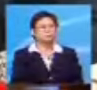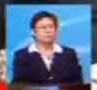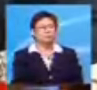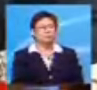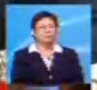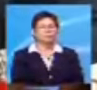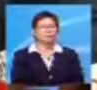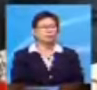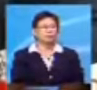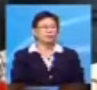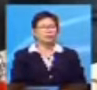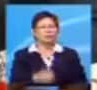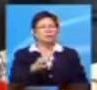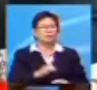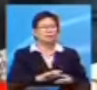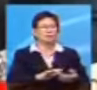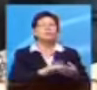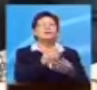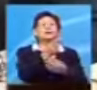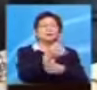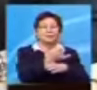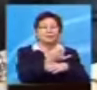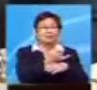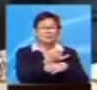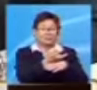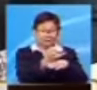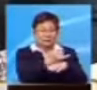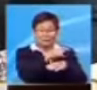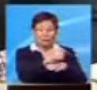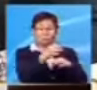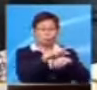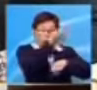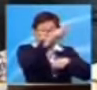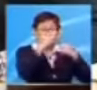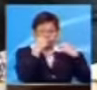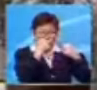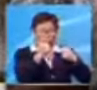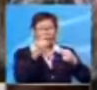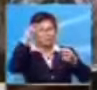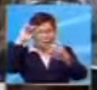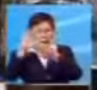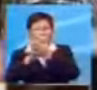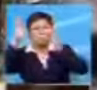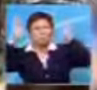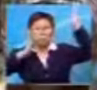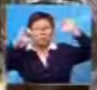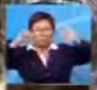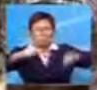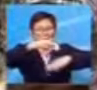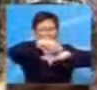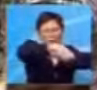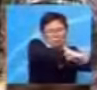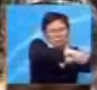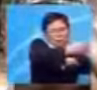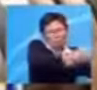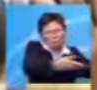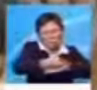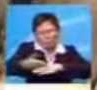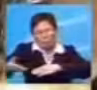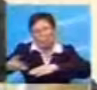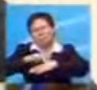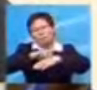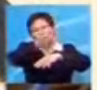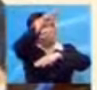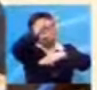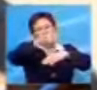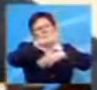pesawat Jika rantaian nilai industri ini dapat diperkukuh beliau yakin Malaysia boleh menjadi pengeksport komponen pesawat utama